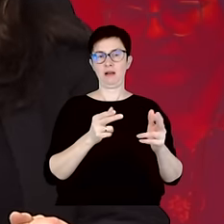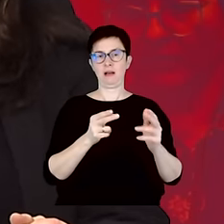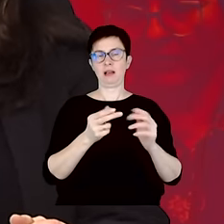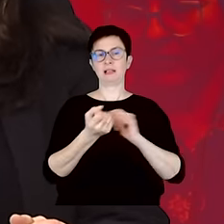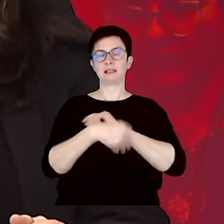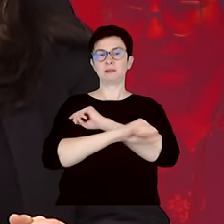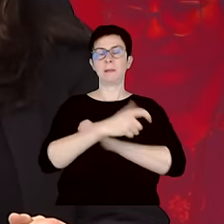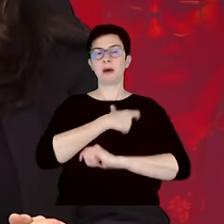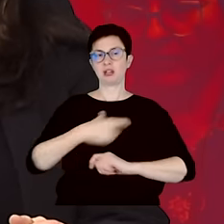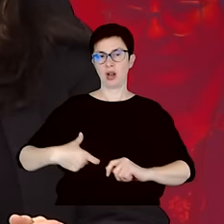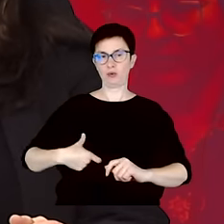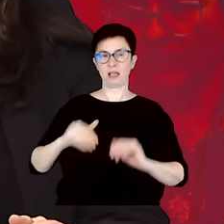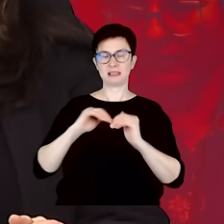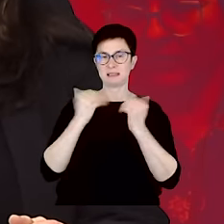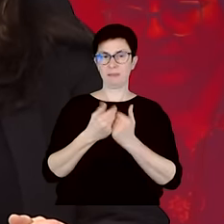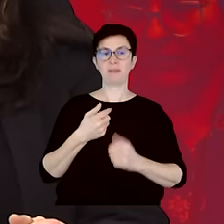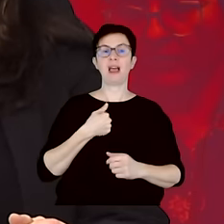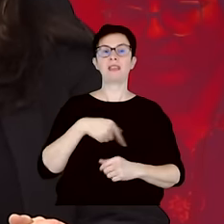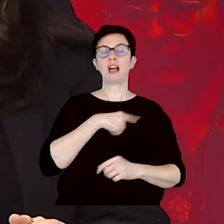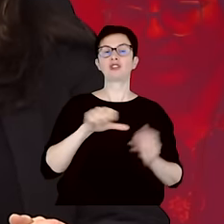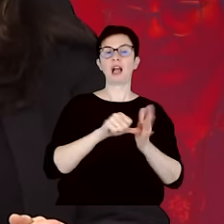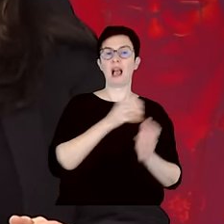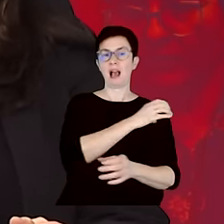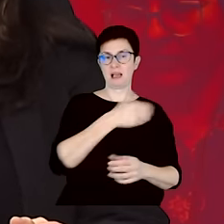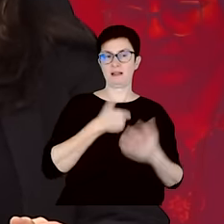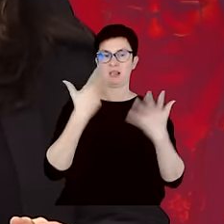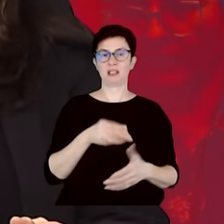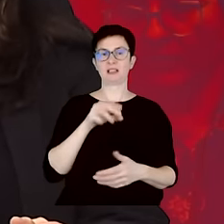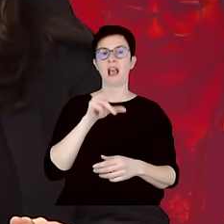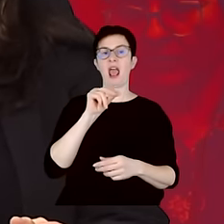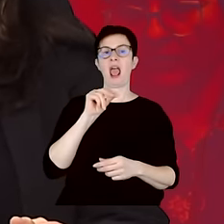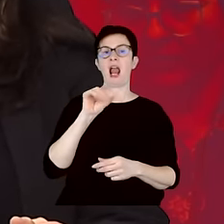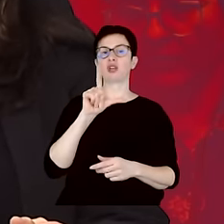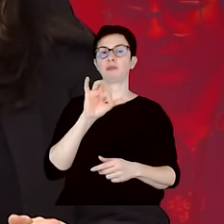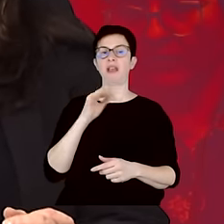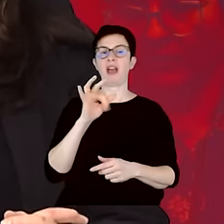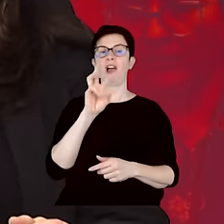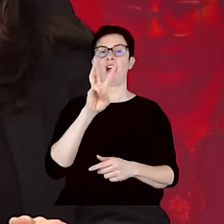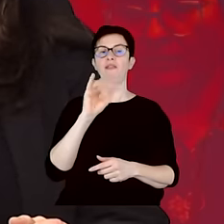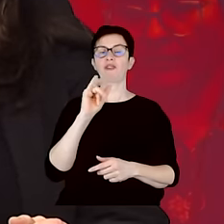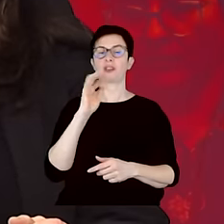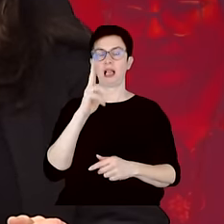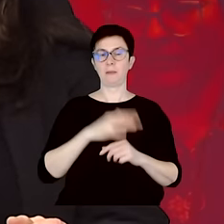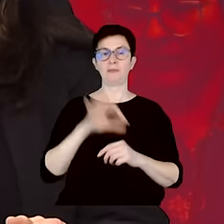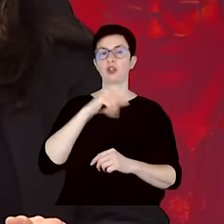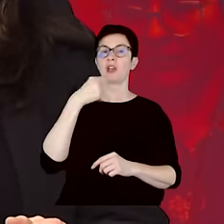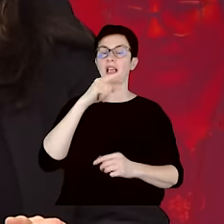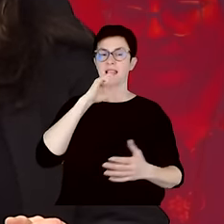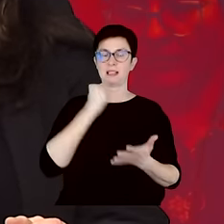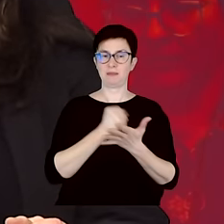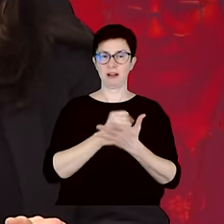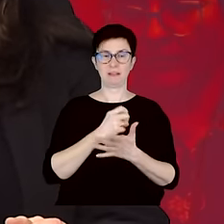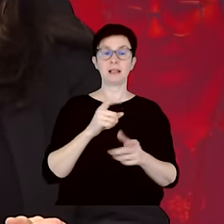Sejmu. Naszą kandydatką jest pani Elżbieta Witek. A jeszcze jedna ciekawa sprawa. Ja dziś, będąc w innym